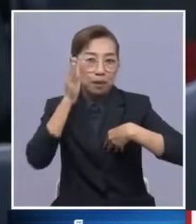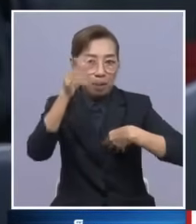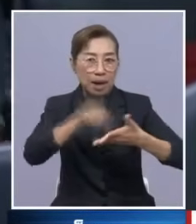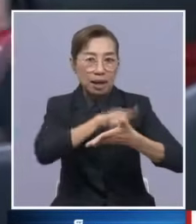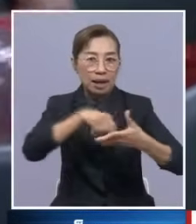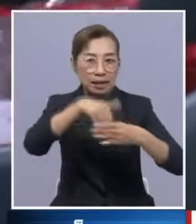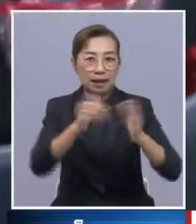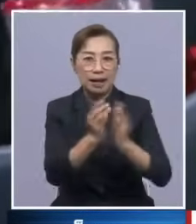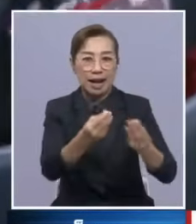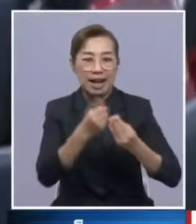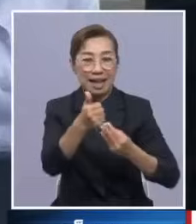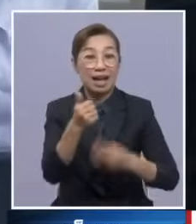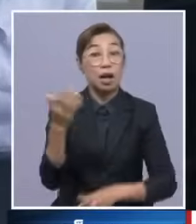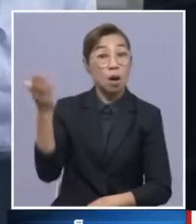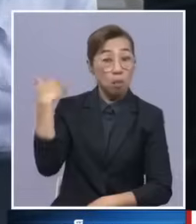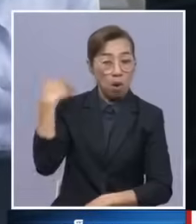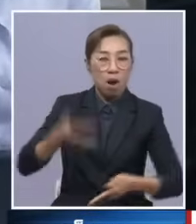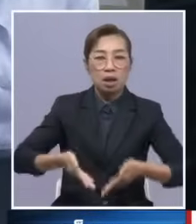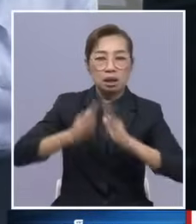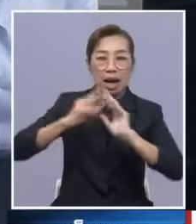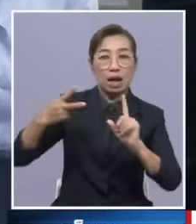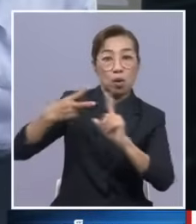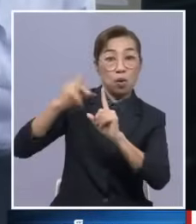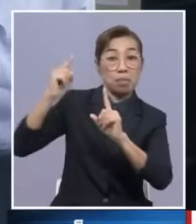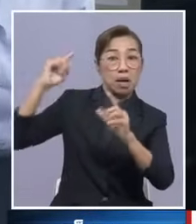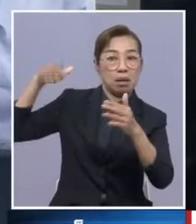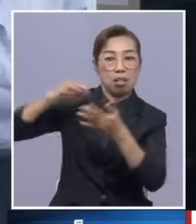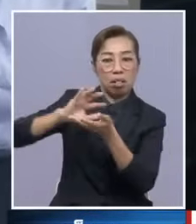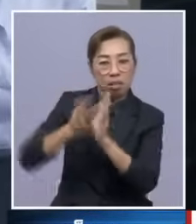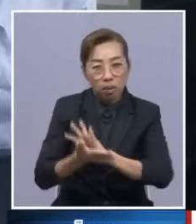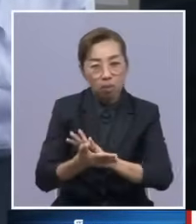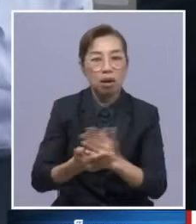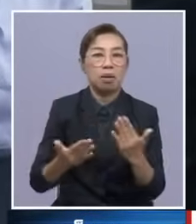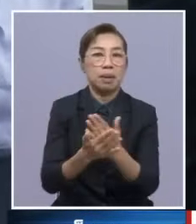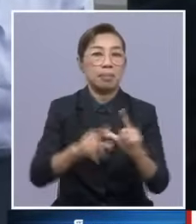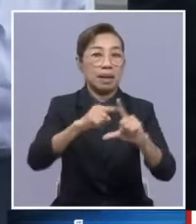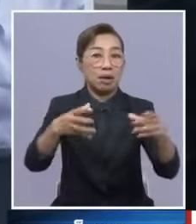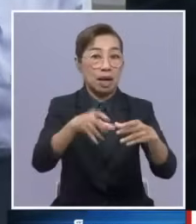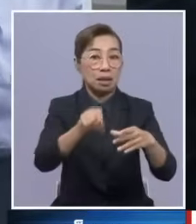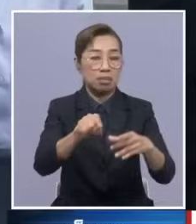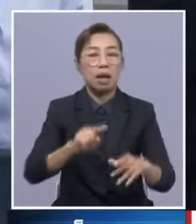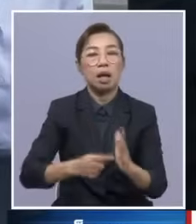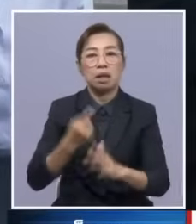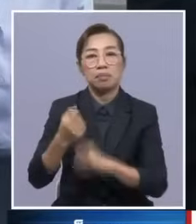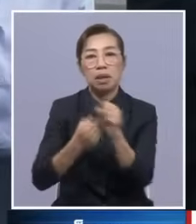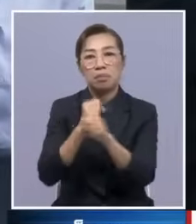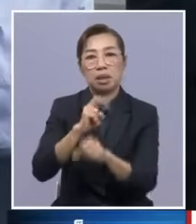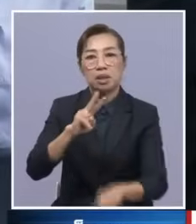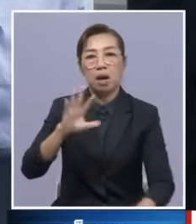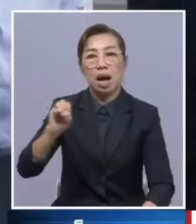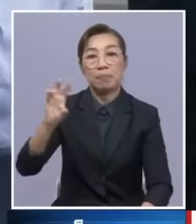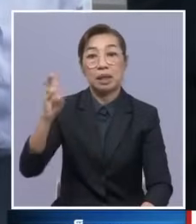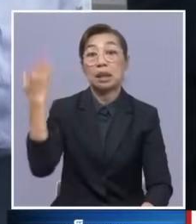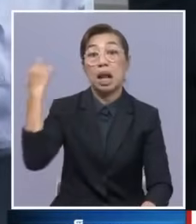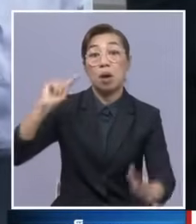บโตของพรรคอนาคตใหม่จนมาเป็นพรรคก้าวไกลก็มีจุดเริ่มต้นหลังการรัฐประหาร22พฤษภาคมปี2557กระทั่งม